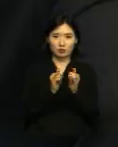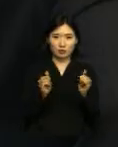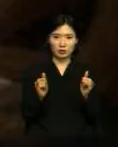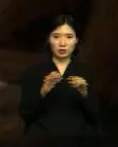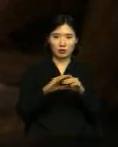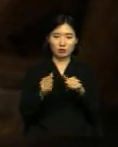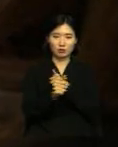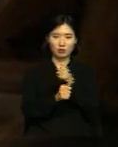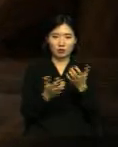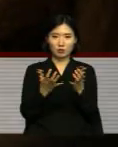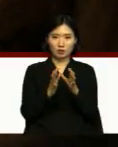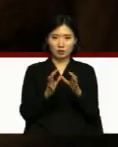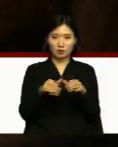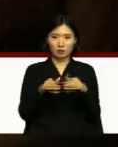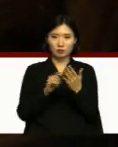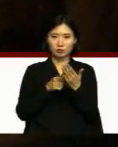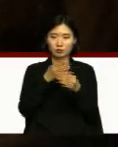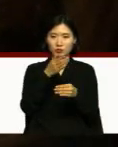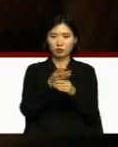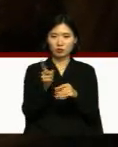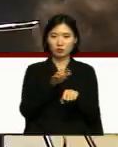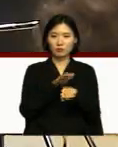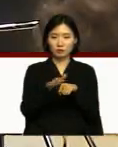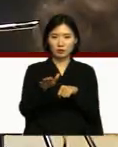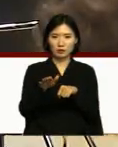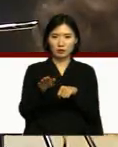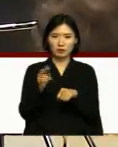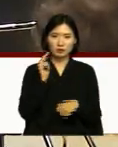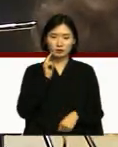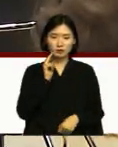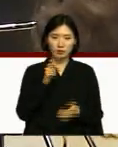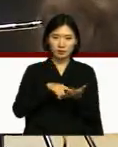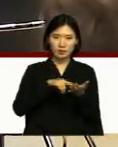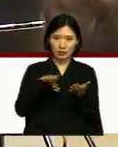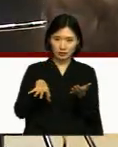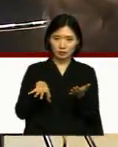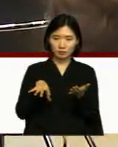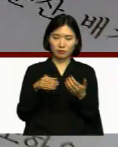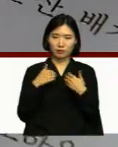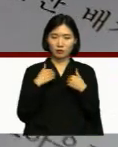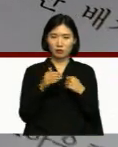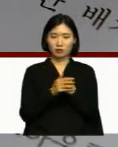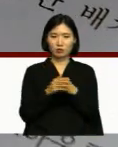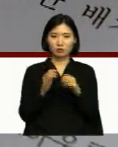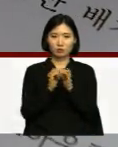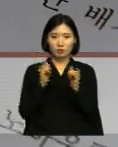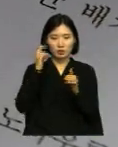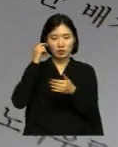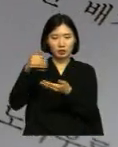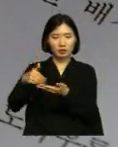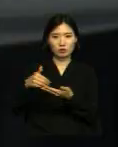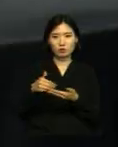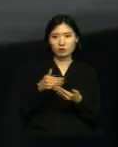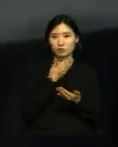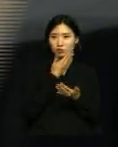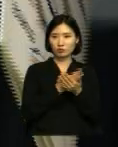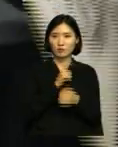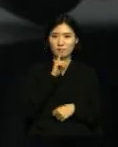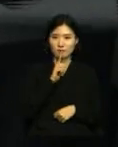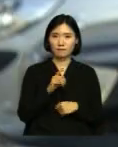있습니다 어떤 방식이든 막대한 세금이 들어가야 한다는 점에서 국민들의 의견이 중요하다는 주정